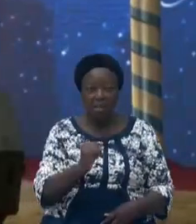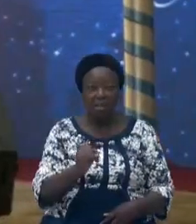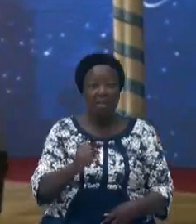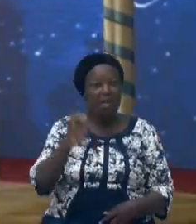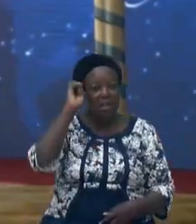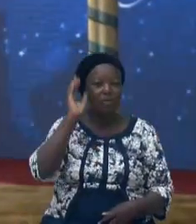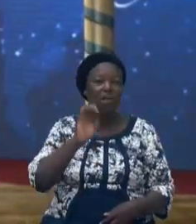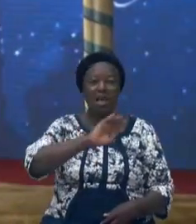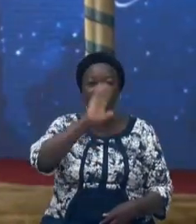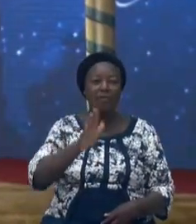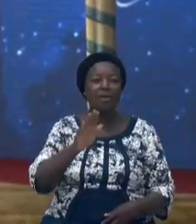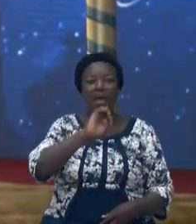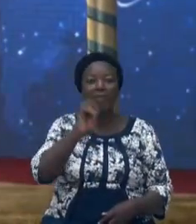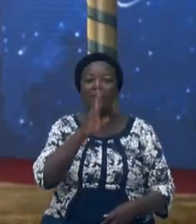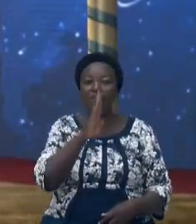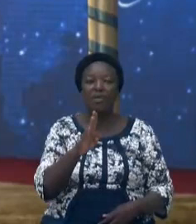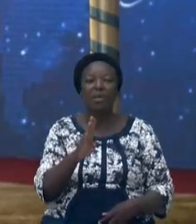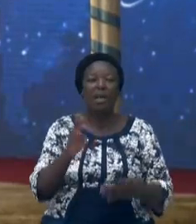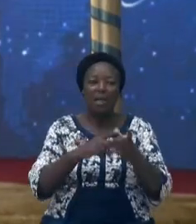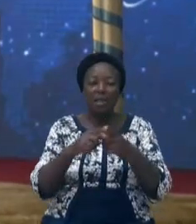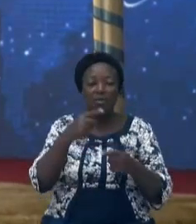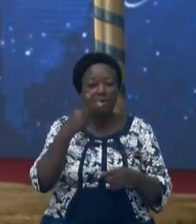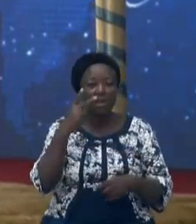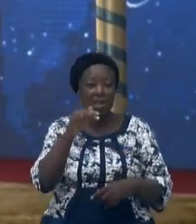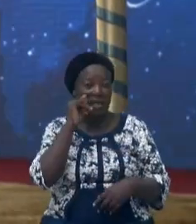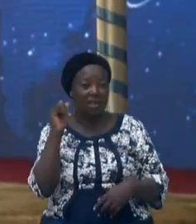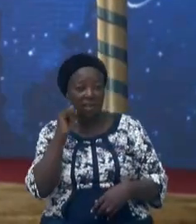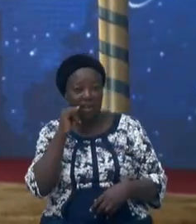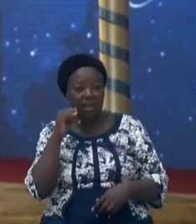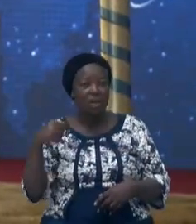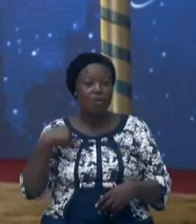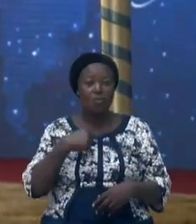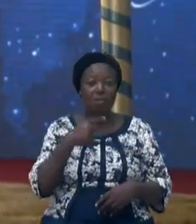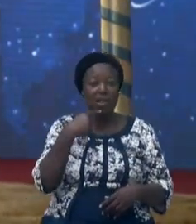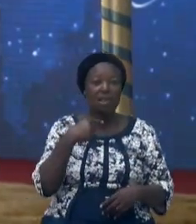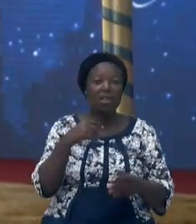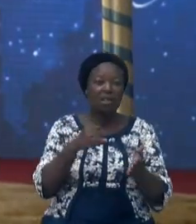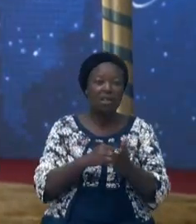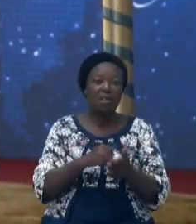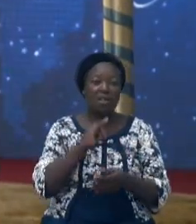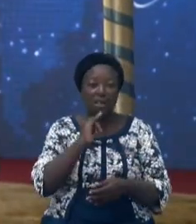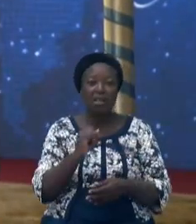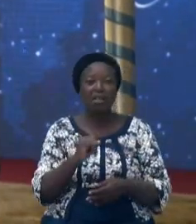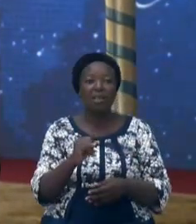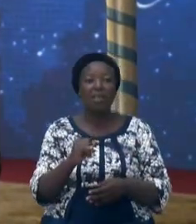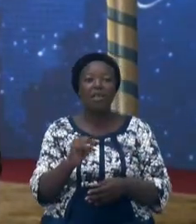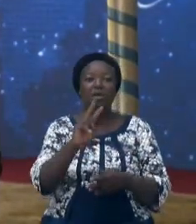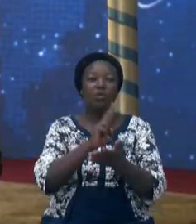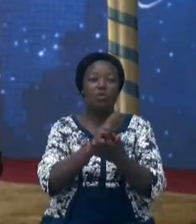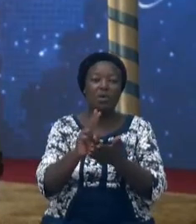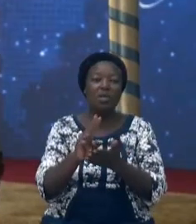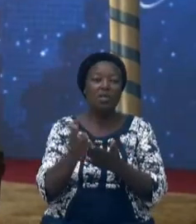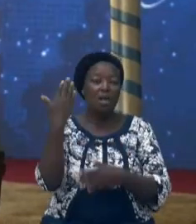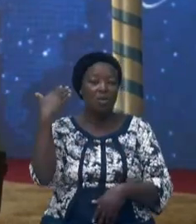ce qu'il est un il est et le sera toujours ainsi donc hier on a dit